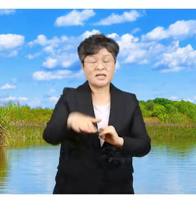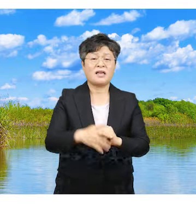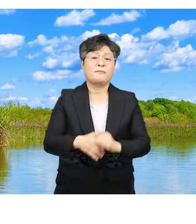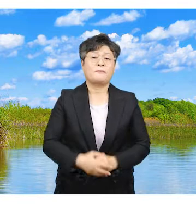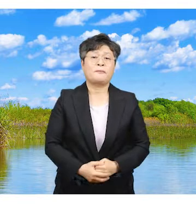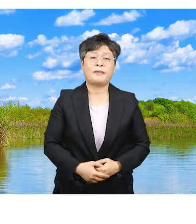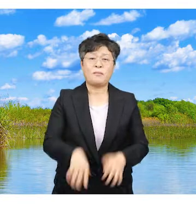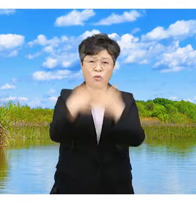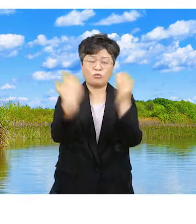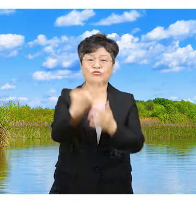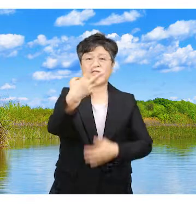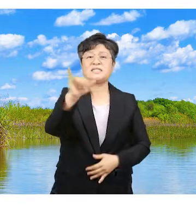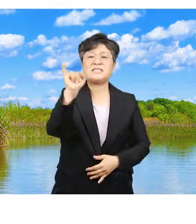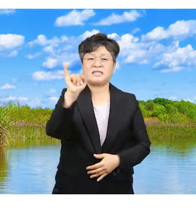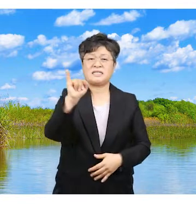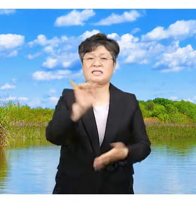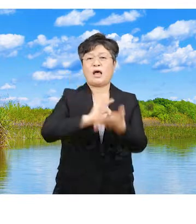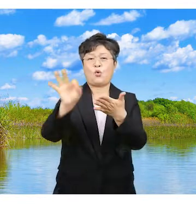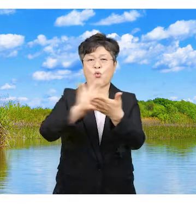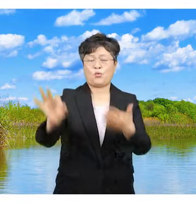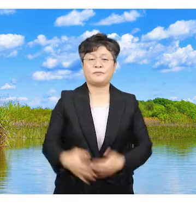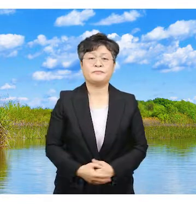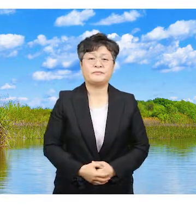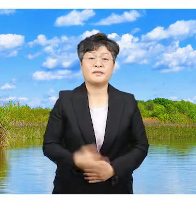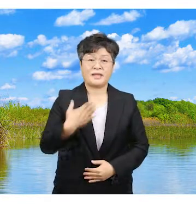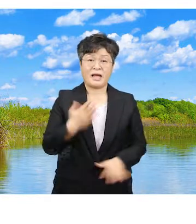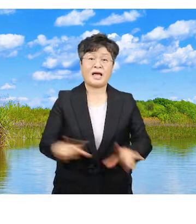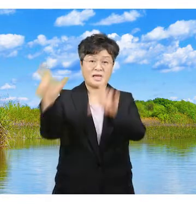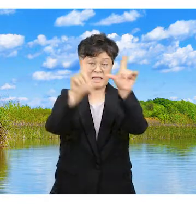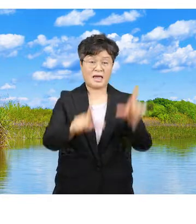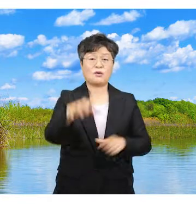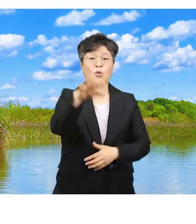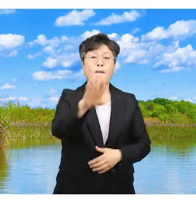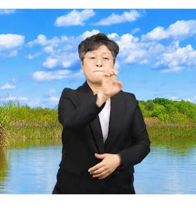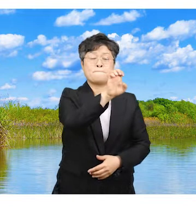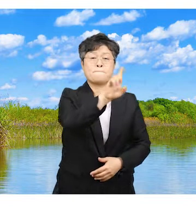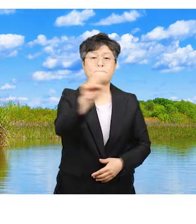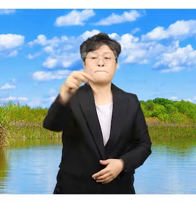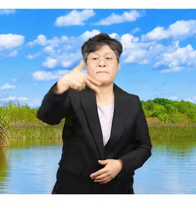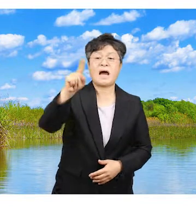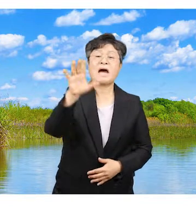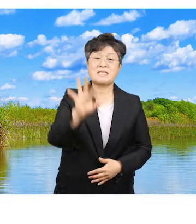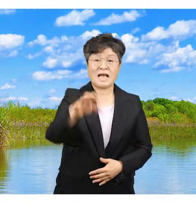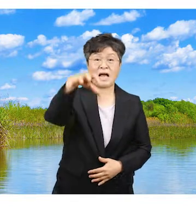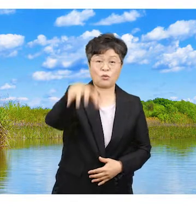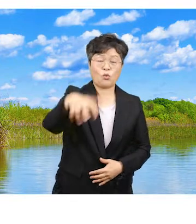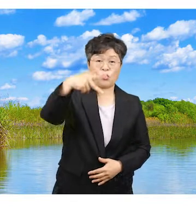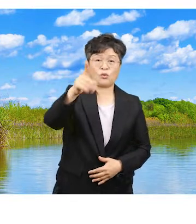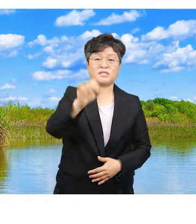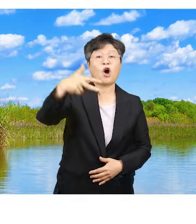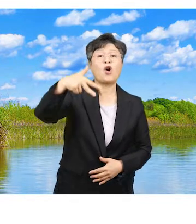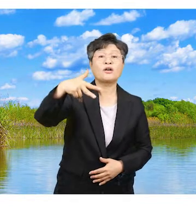전에는 다 리로 불렀었답니다. 제가 살고 있는 그 파장동, 정자동도 파장리,